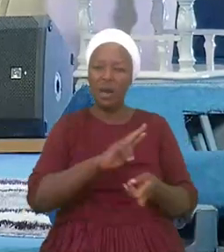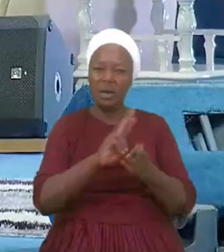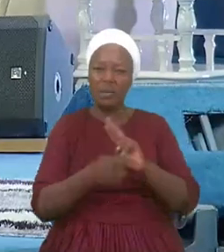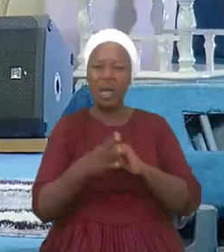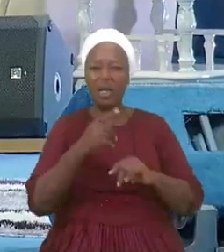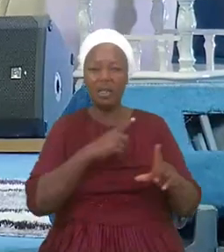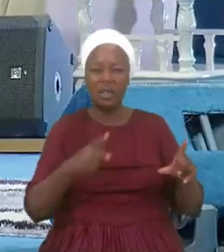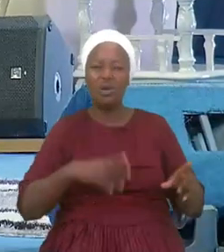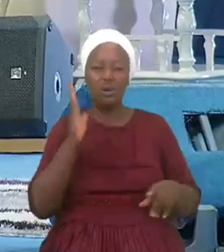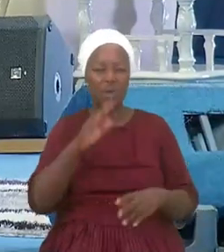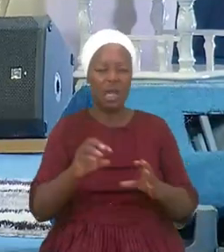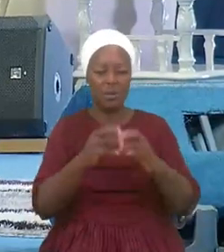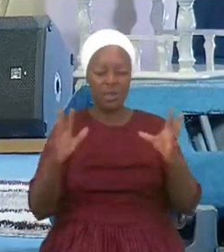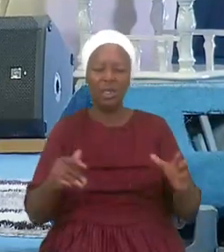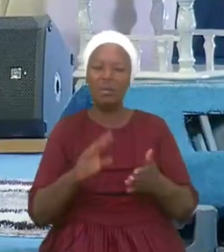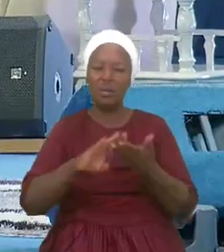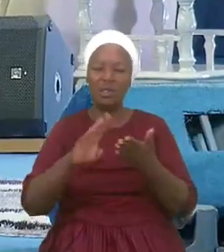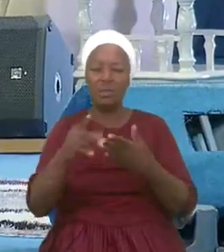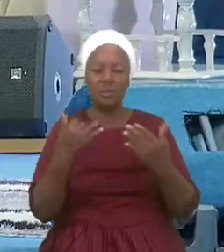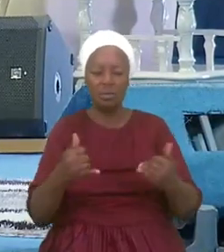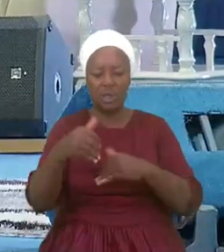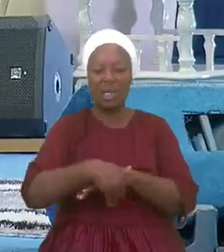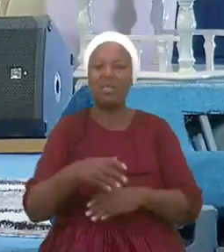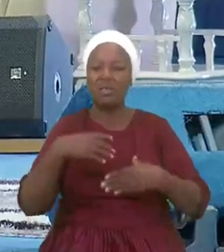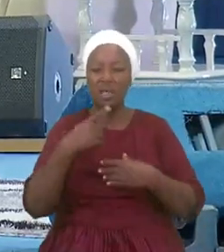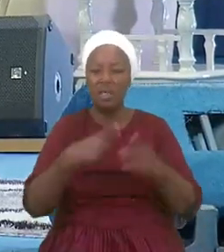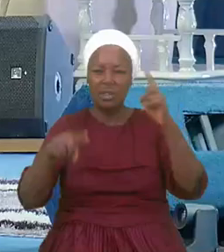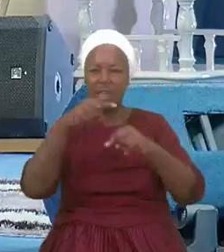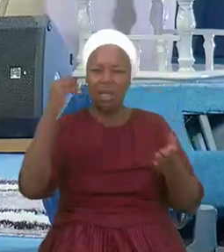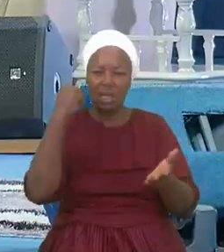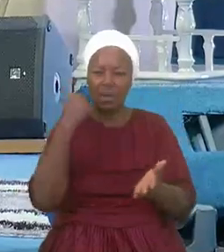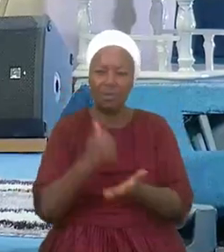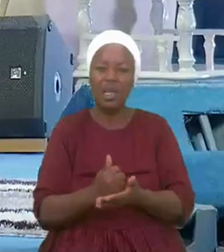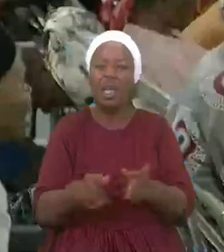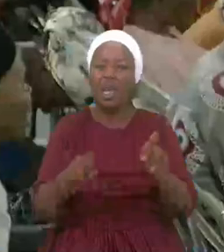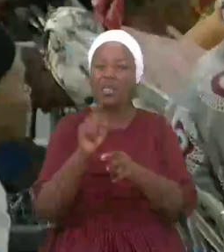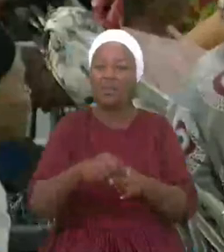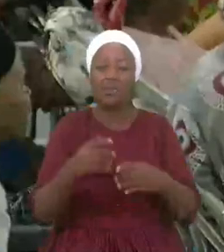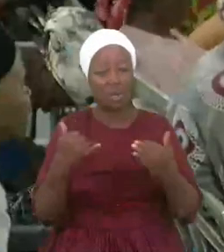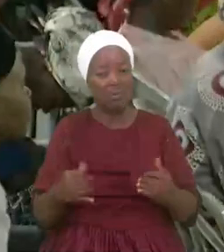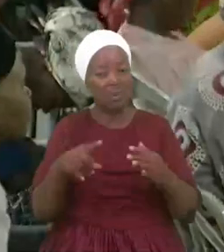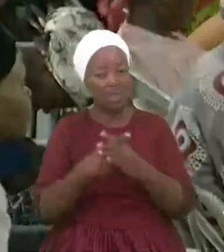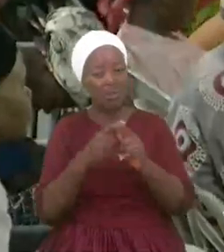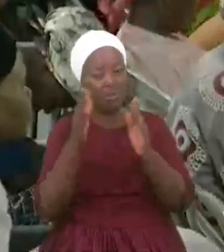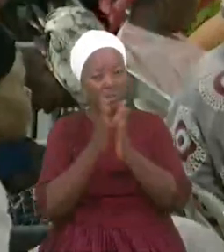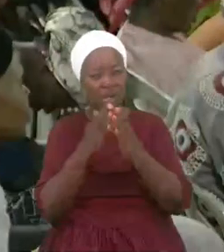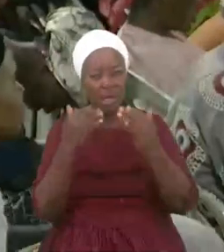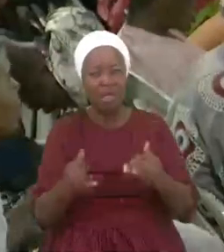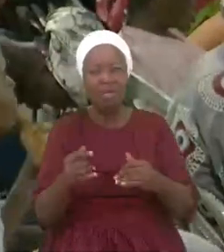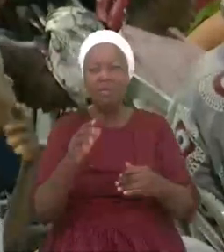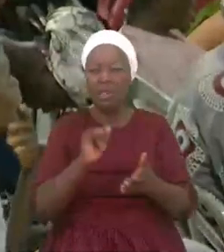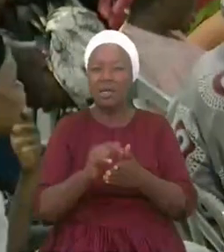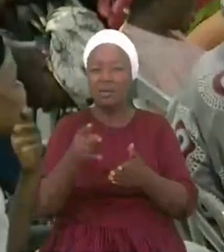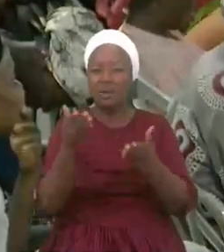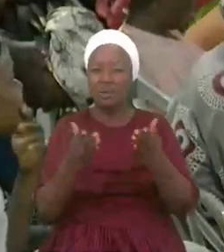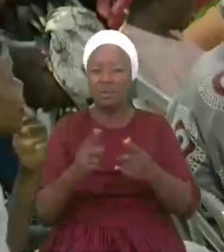repentent qu'il retourne à l'Éternel et le Seigneur lui parle vous pardonnera à moi ce soir